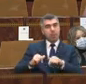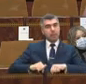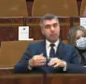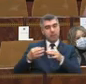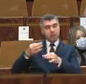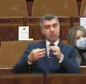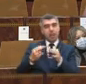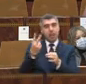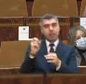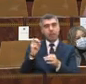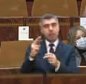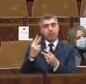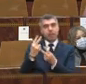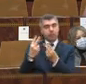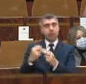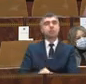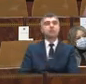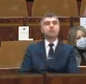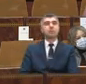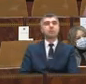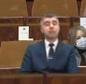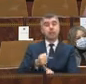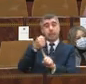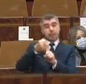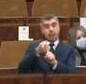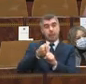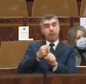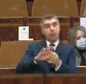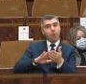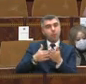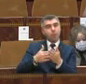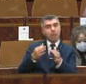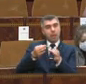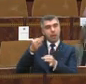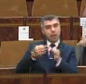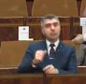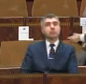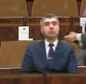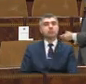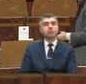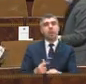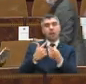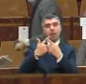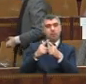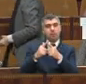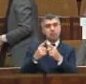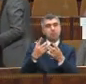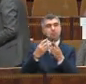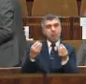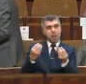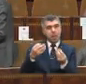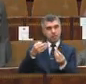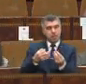سنه 2022 على ان مشروع اصلاح منظومه العداله يقوم على عده مرتكزات، وعلى من